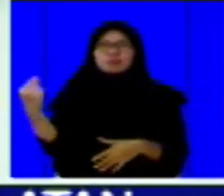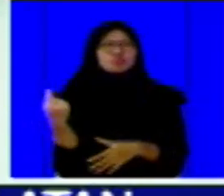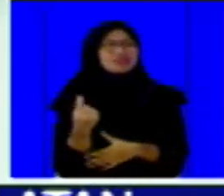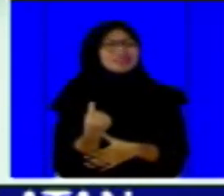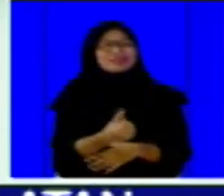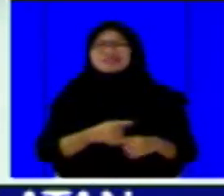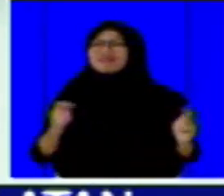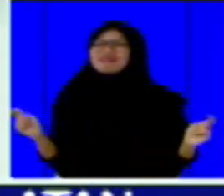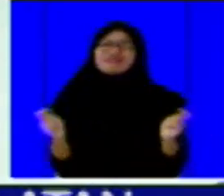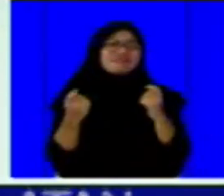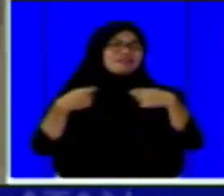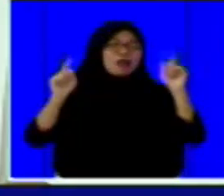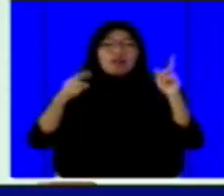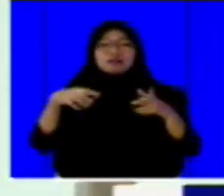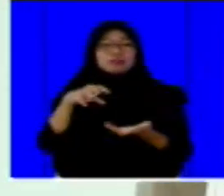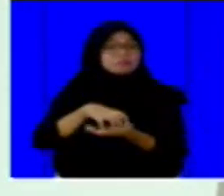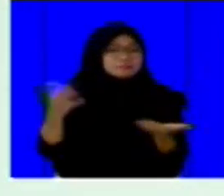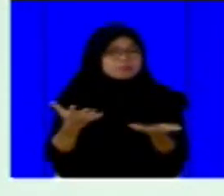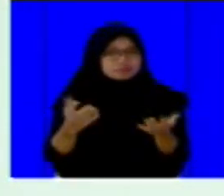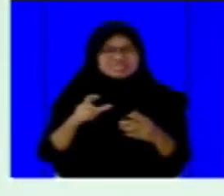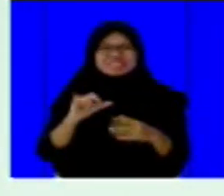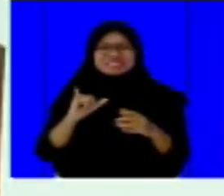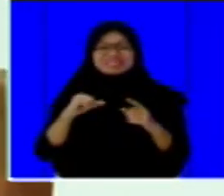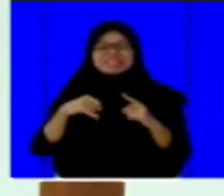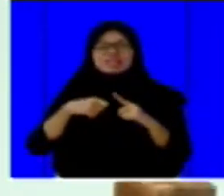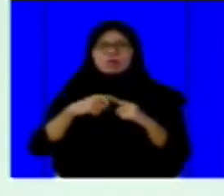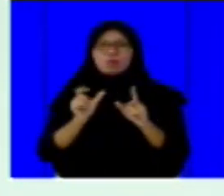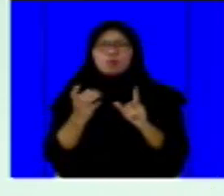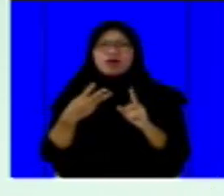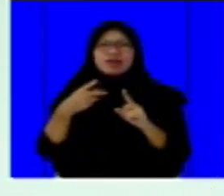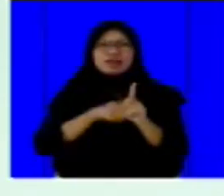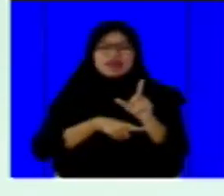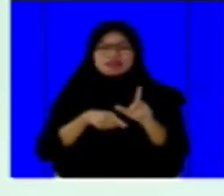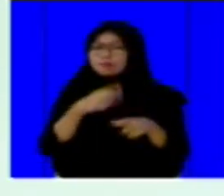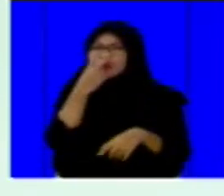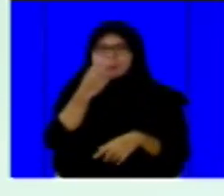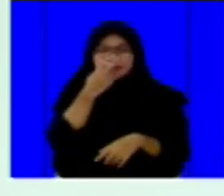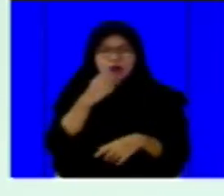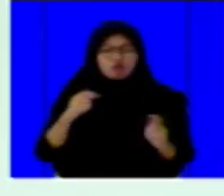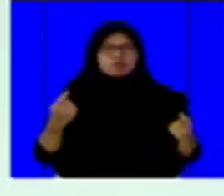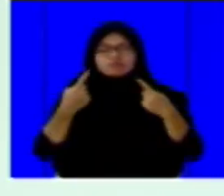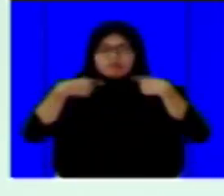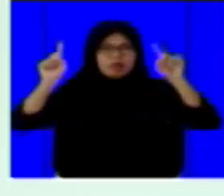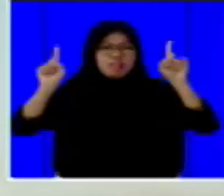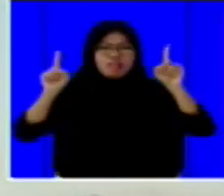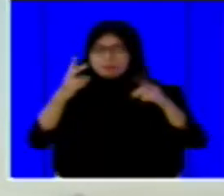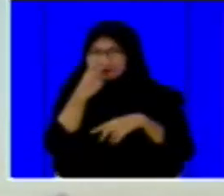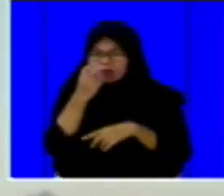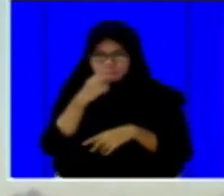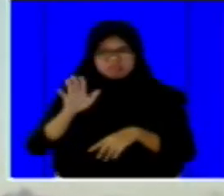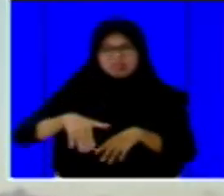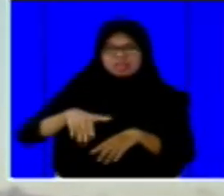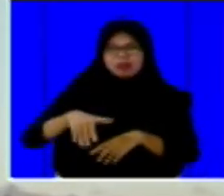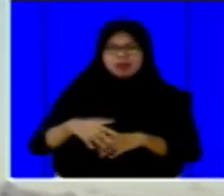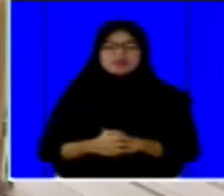Ciwidey, Kabupaten Bandung, Kawah Putih terbilang sebagai primadona wisata Bandung Selatan. Awalnya tempat ini ditemukan